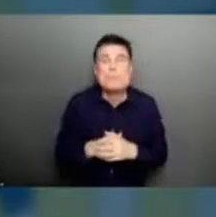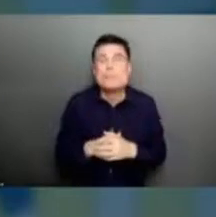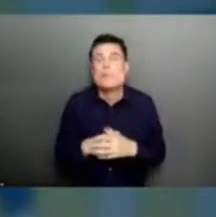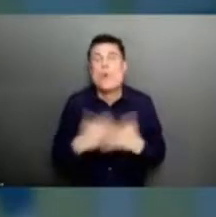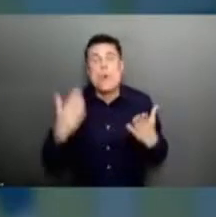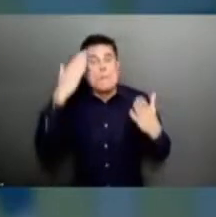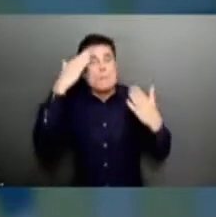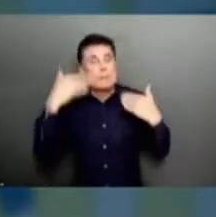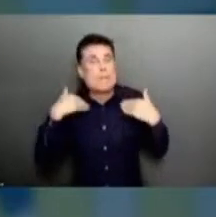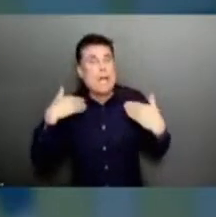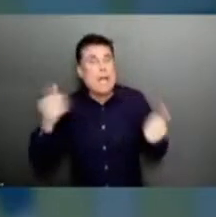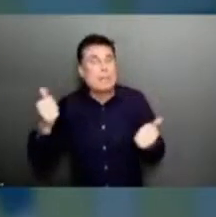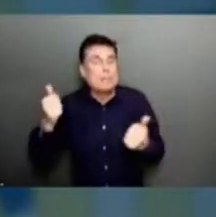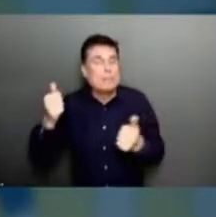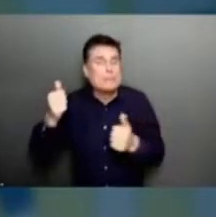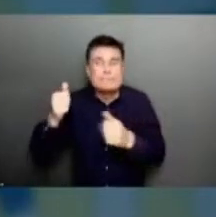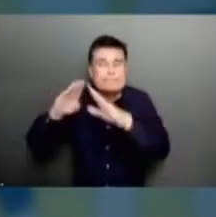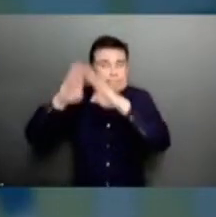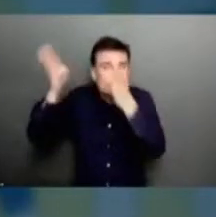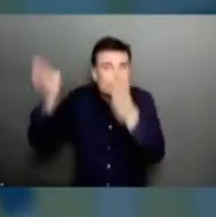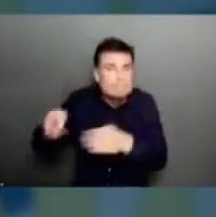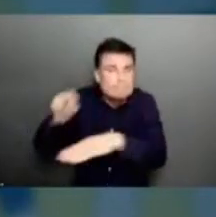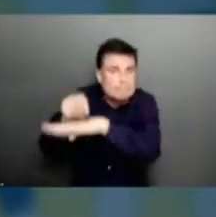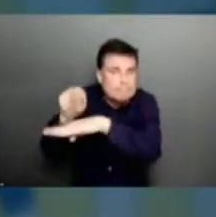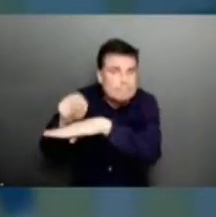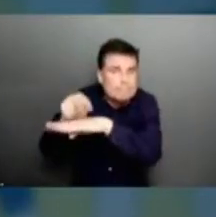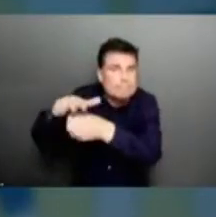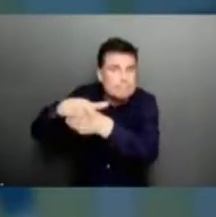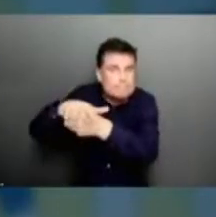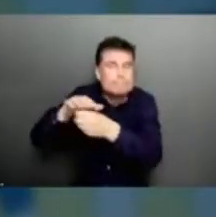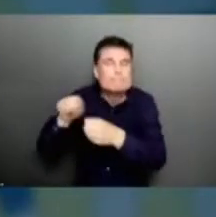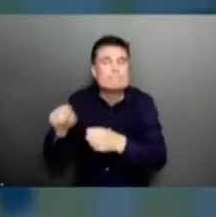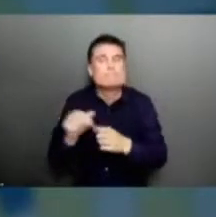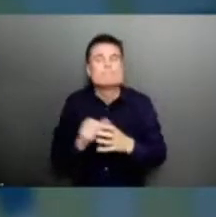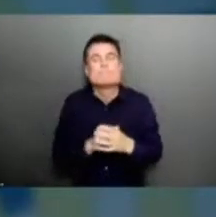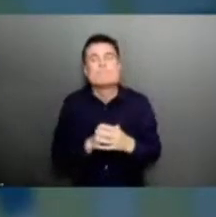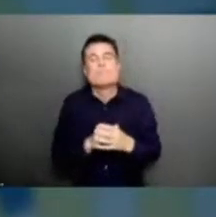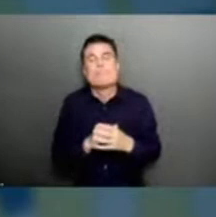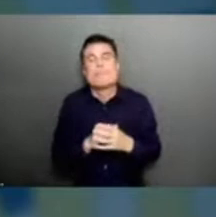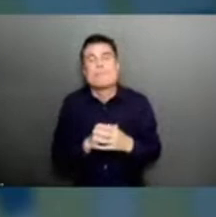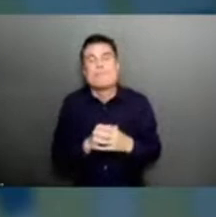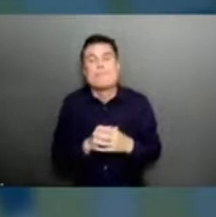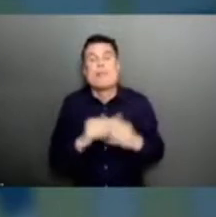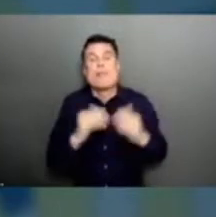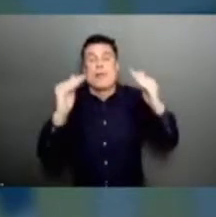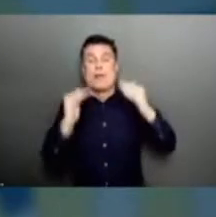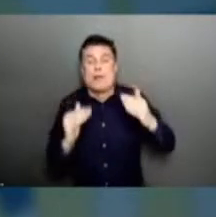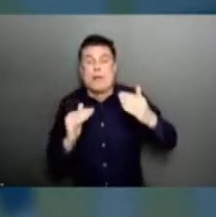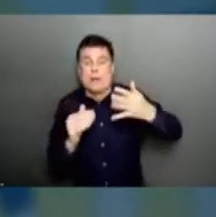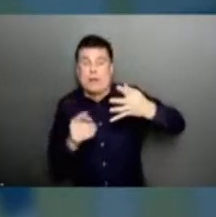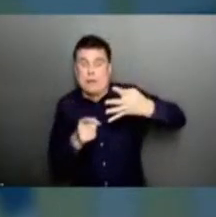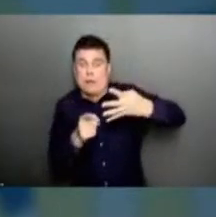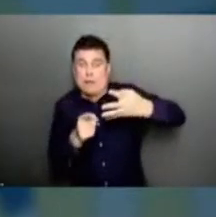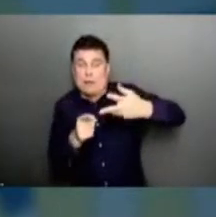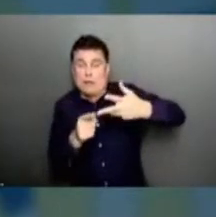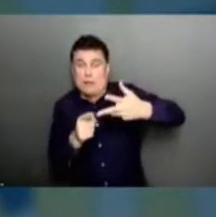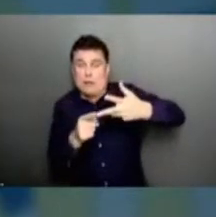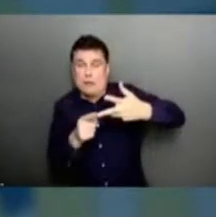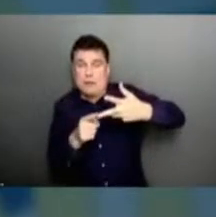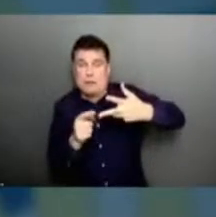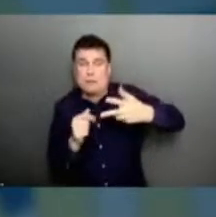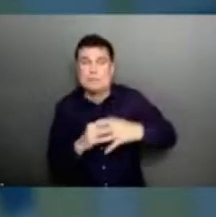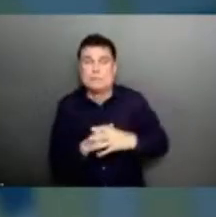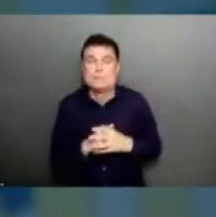及原职员6万人。那么接下来呢，医院的职员以及这个医护的专